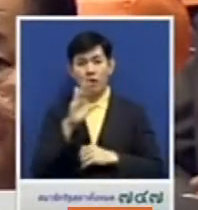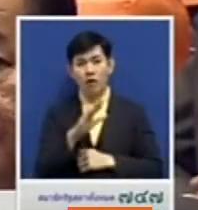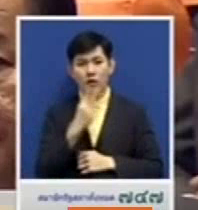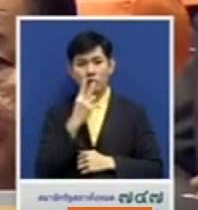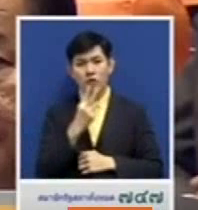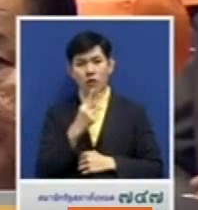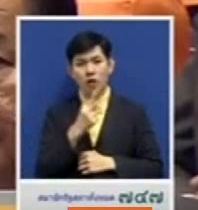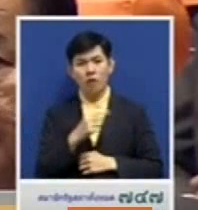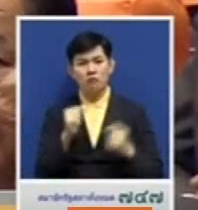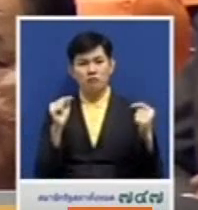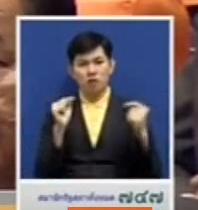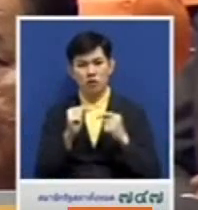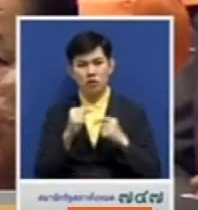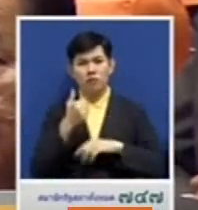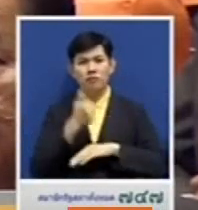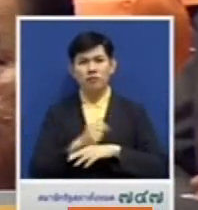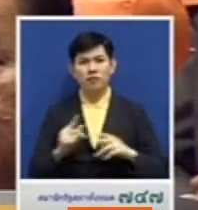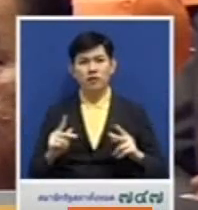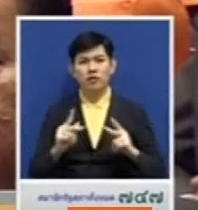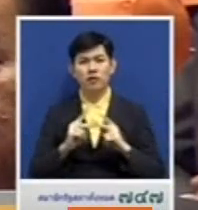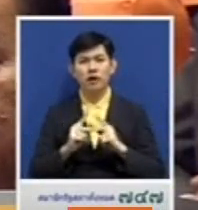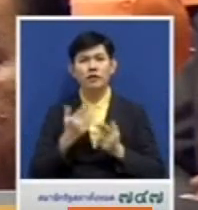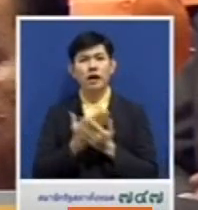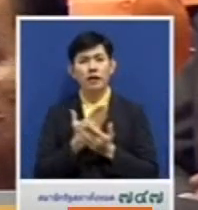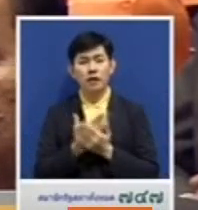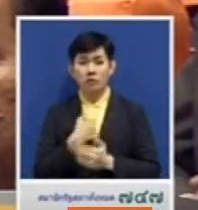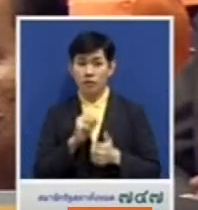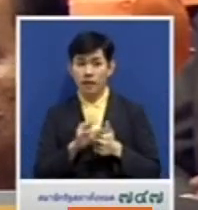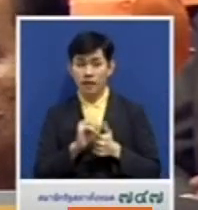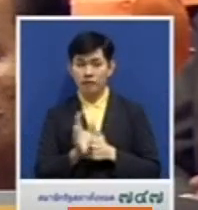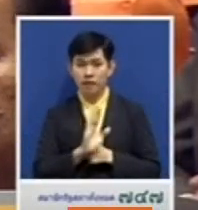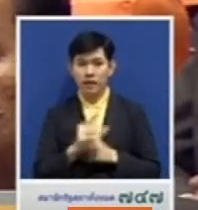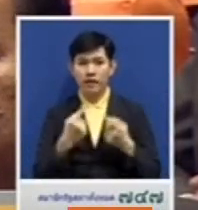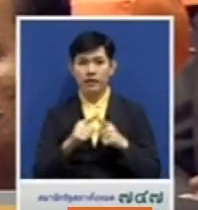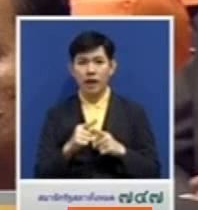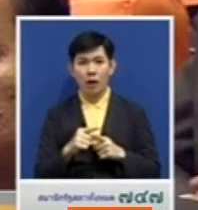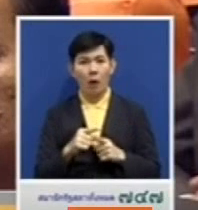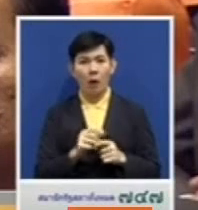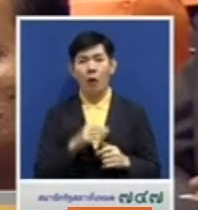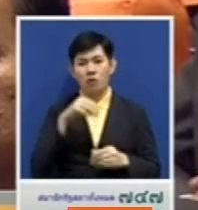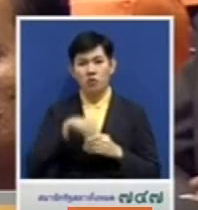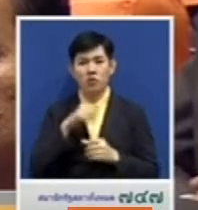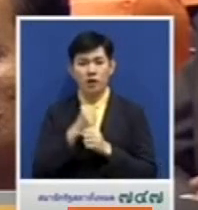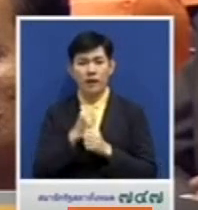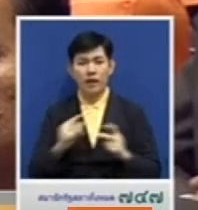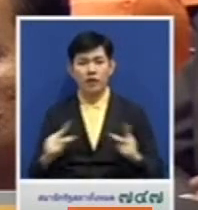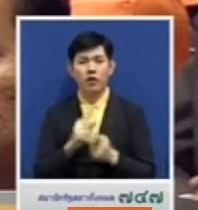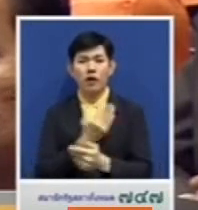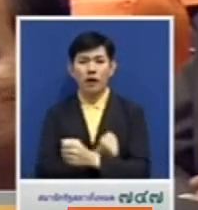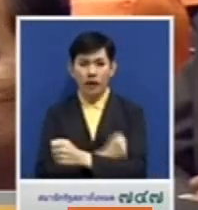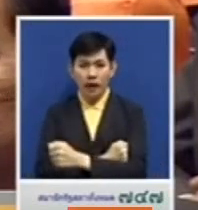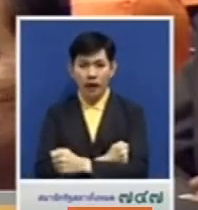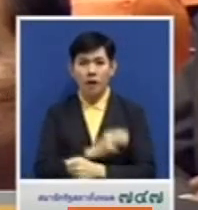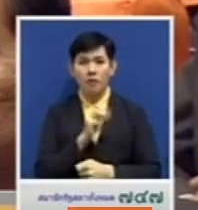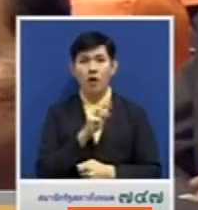น่าจะเหมาะสมเป็นรัฐมนตรีครั้งได้ผมไม่ได้แนะนำนะครับแต่ว่าไปอยู่กระทรวงแรงงานนะฮะท่านหมอนราชวง